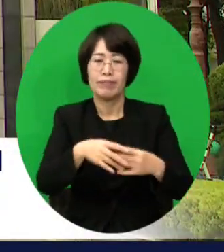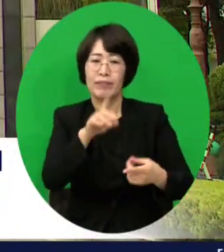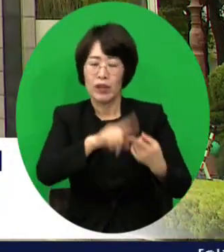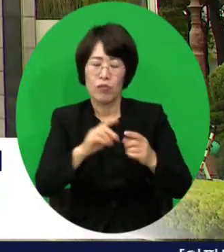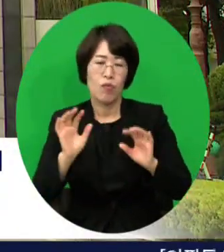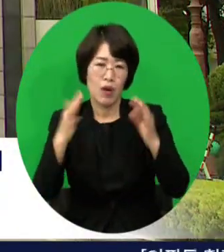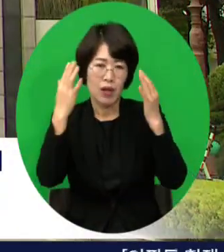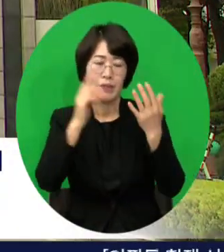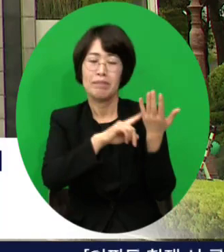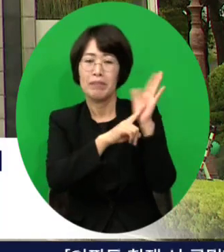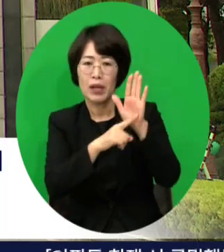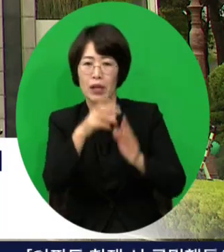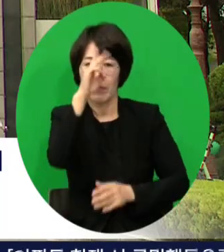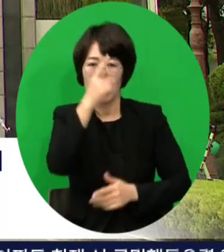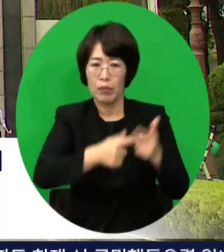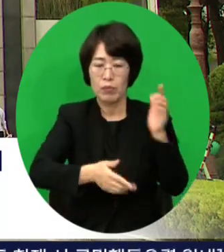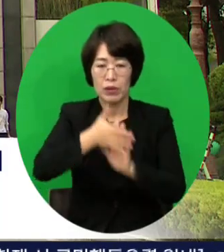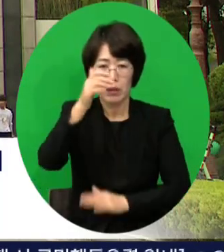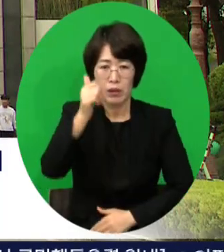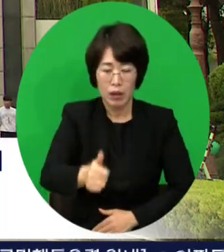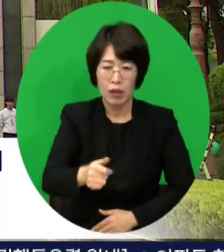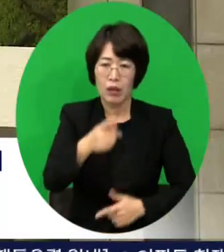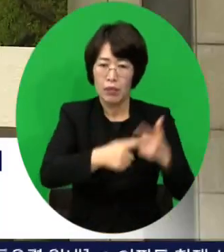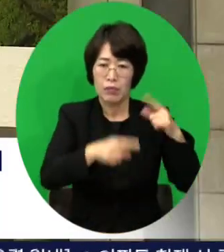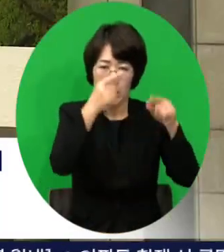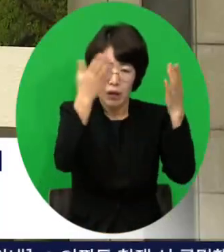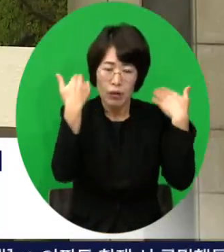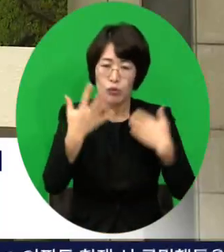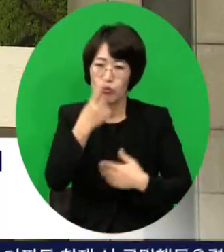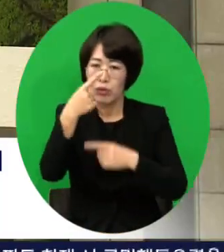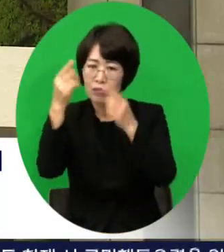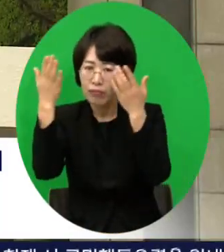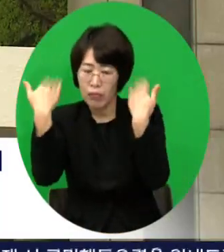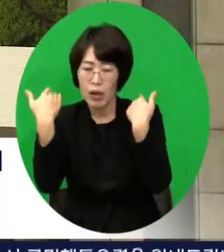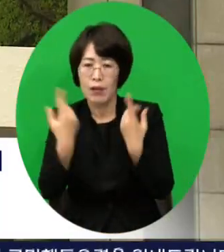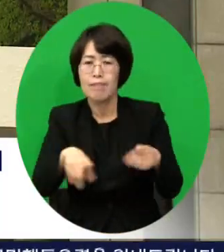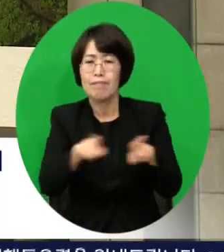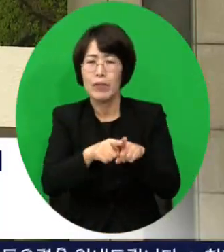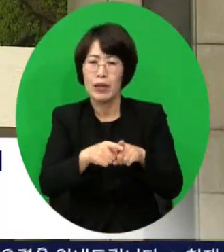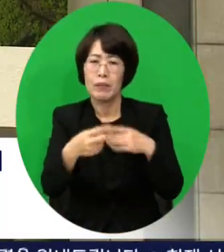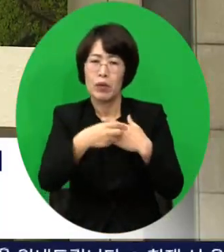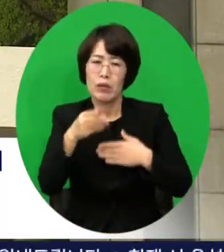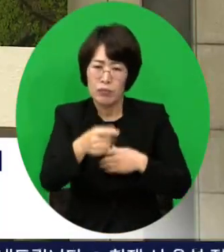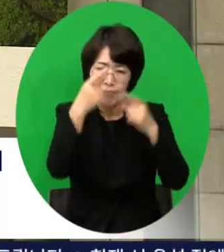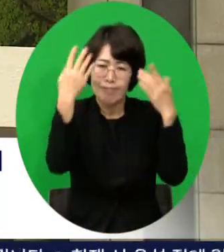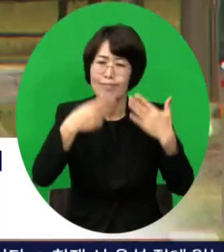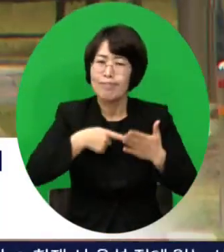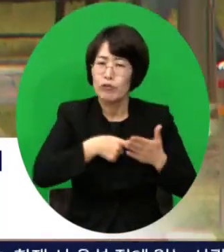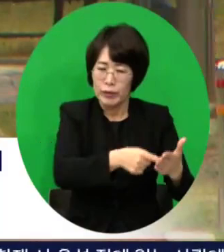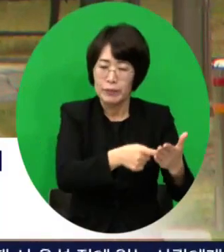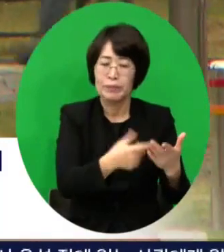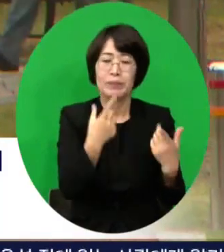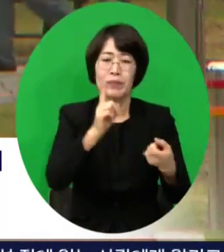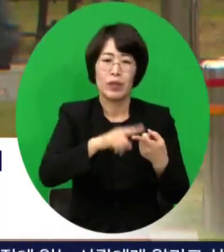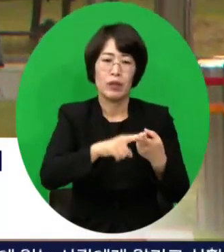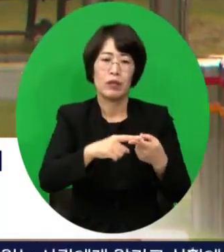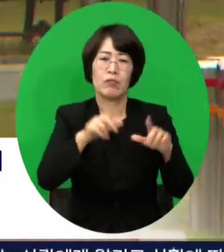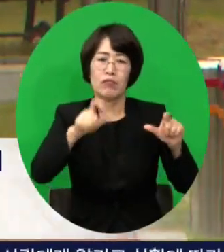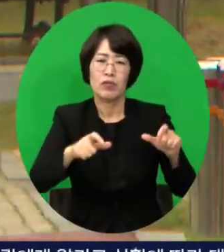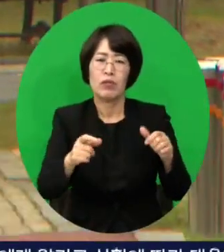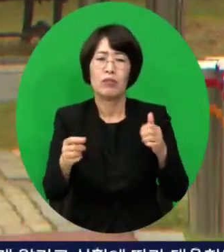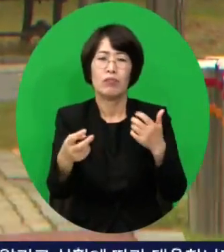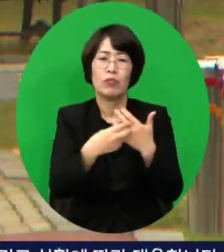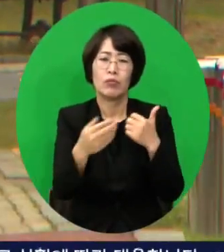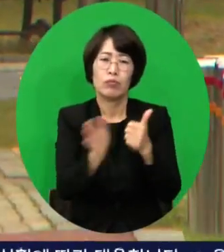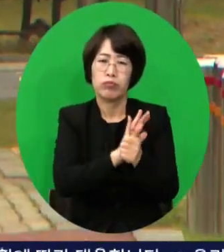나타냈습니다 박홍률 목포시장은 목포대학교 순천 대학교의 공동 의대 설립과 관련해 지역 의료 붕괴 위기를